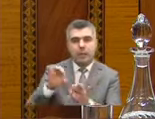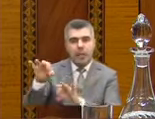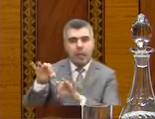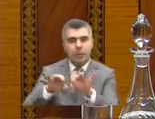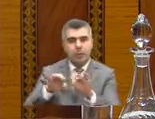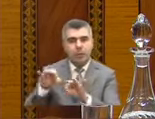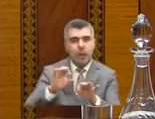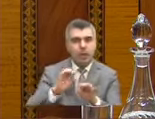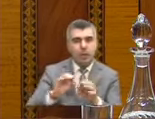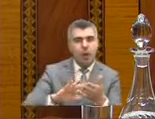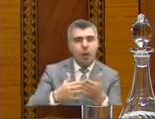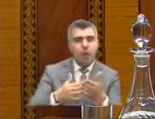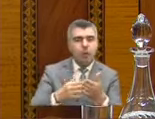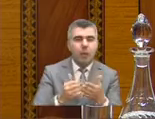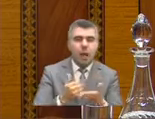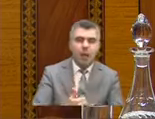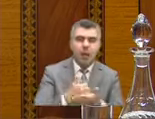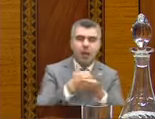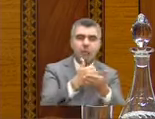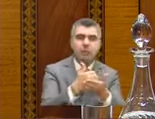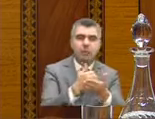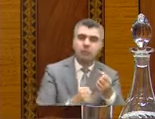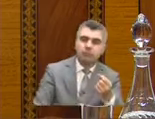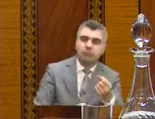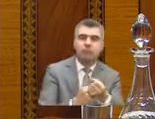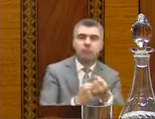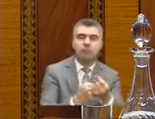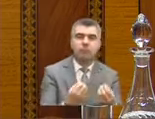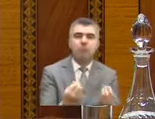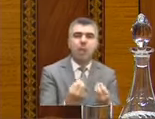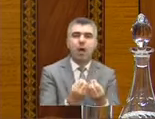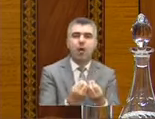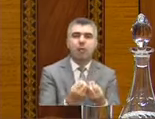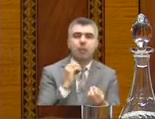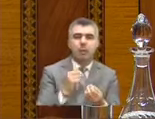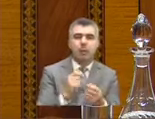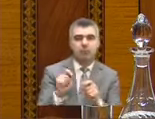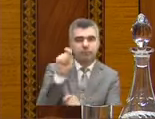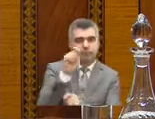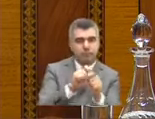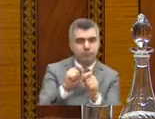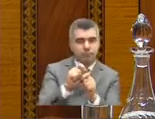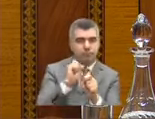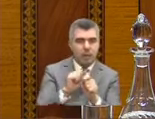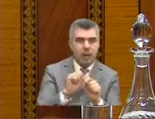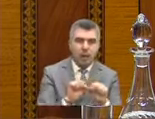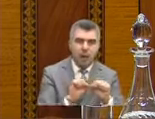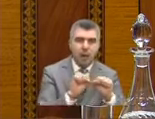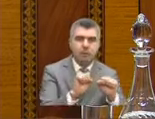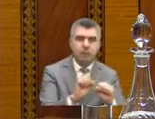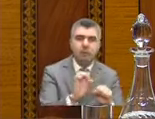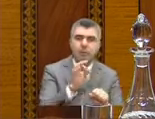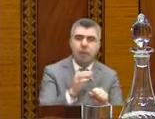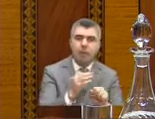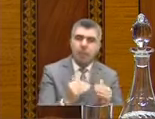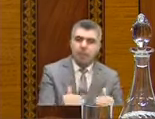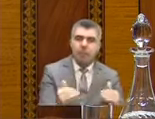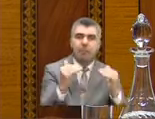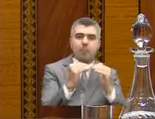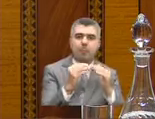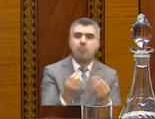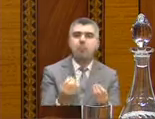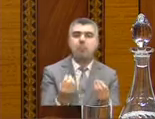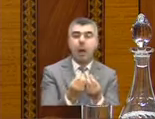القطاعية التي تخدم المجالات الحيوية لاقتصادنا الوطني وتعزز مناعته، موازاة مع